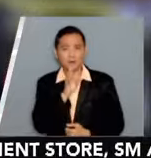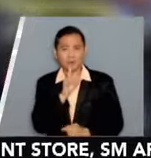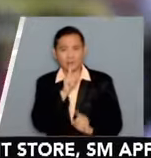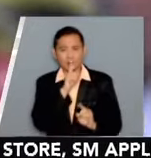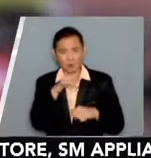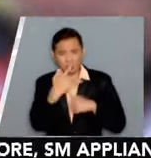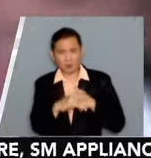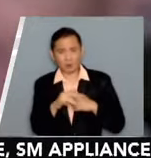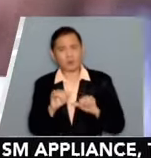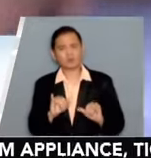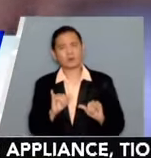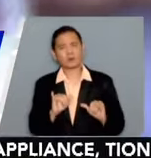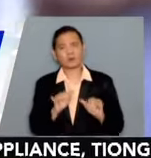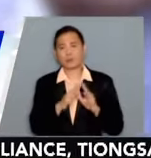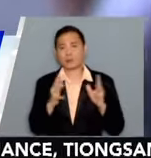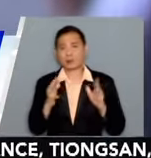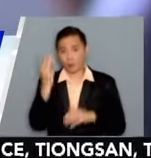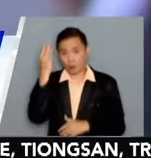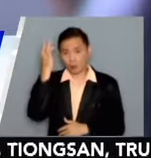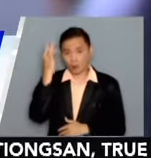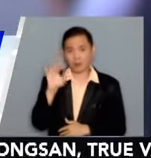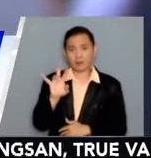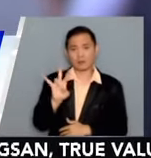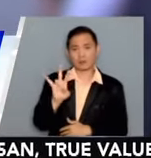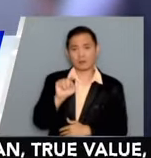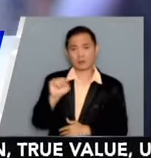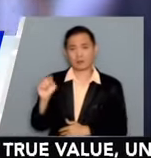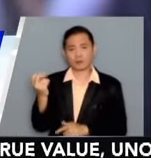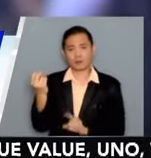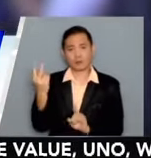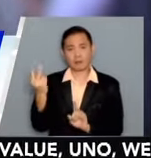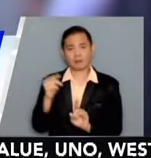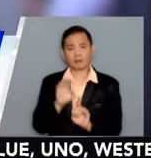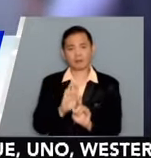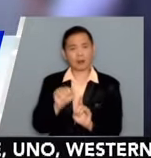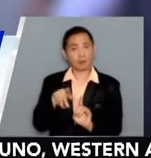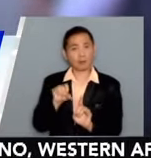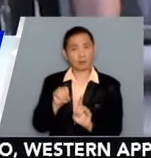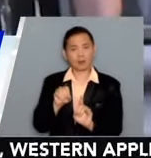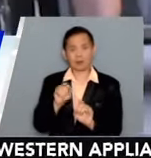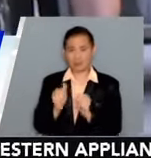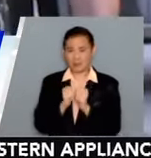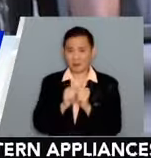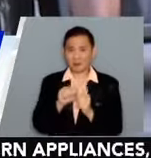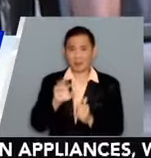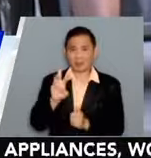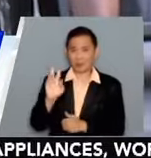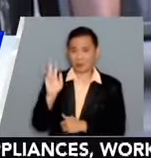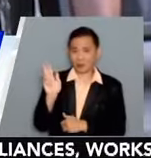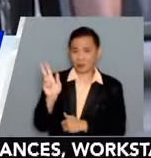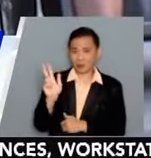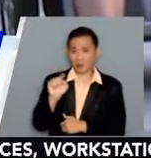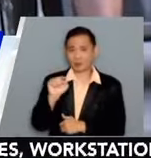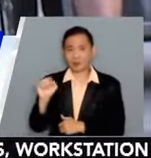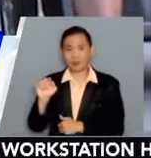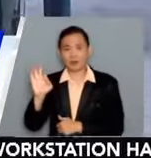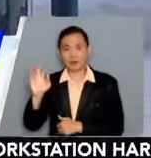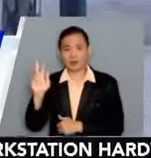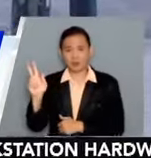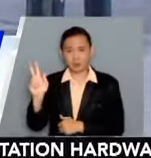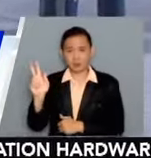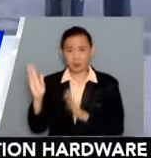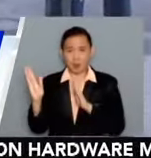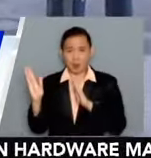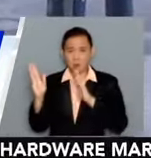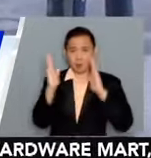7 a.m. to 12 noon na pasok ng kanyang apo sa grade 1, magiging 6:30 a.m. hanggang 9:30 a.m. na lang ang pasok. Ang mga